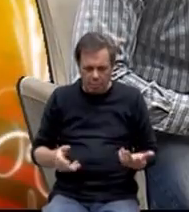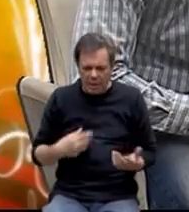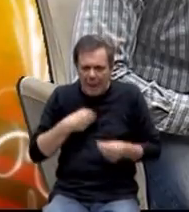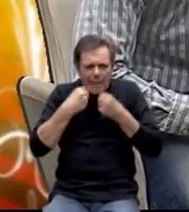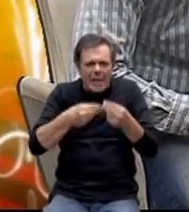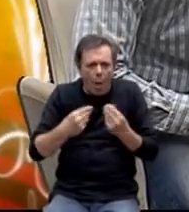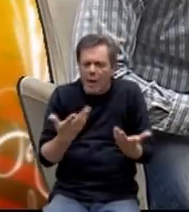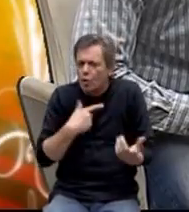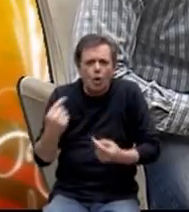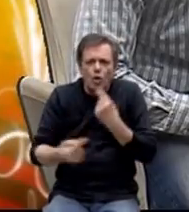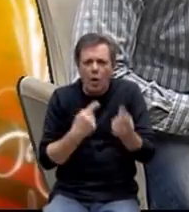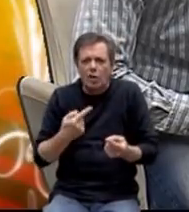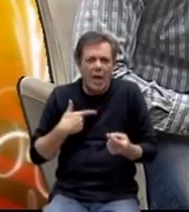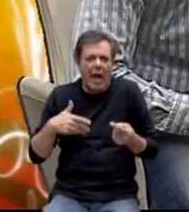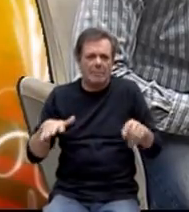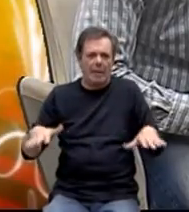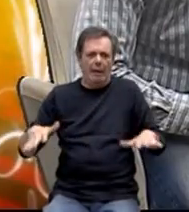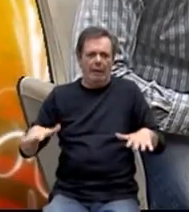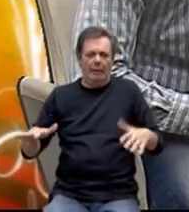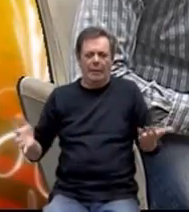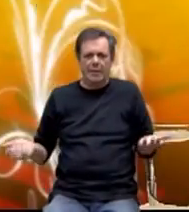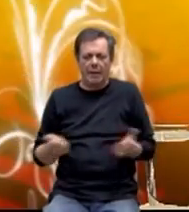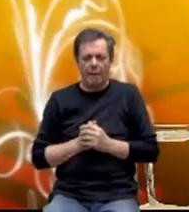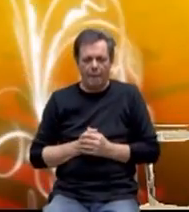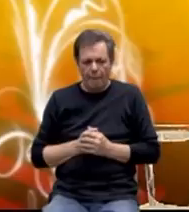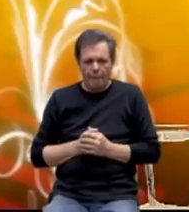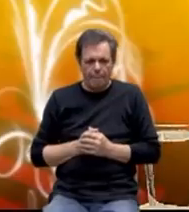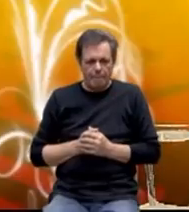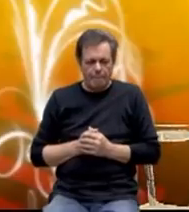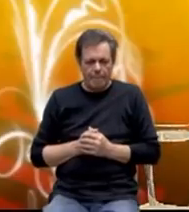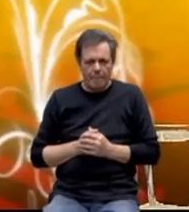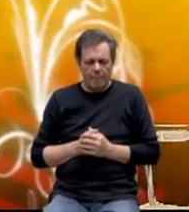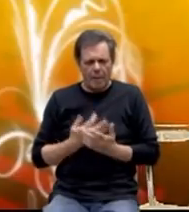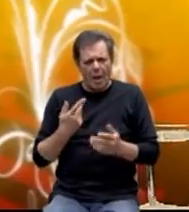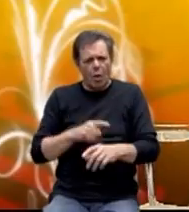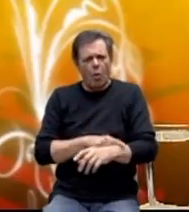objasniti uopće šta se dešava. Ja sam se tresla ko prut. Da. Recite mi, koliko ste dugo